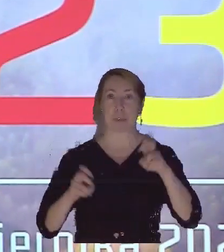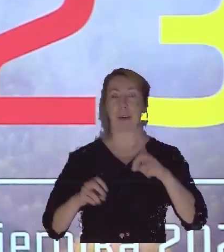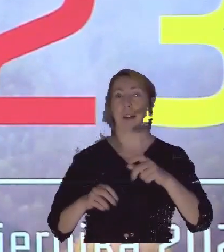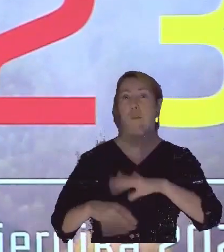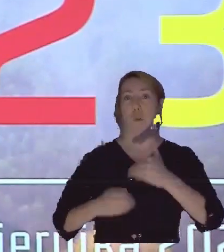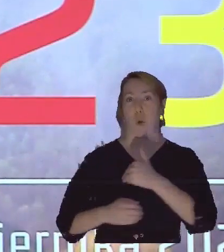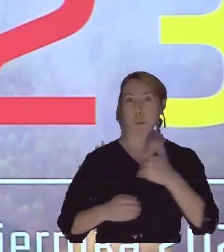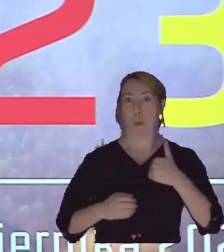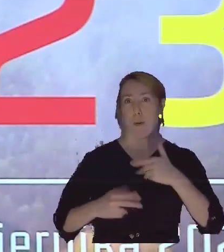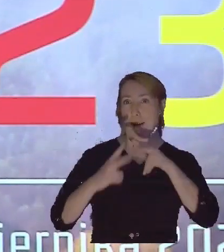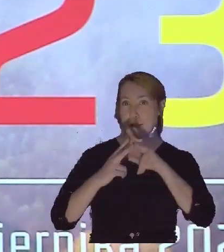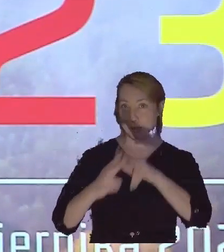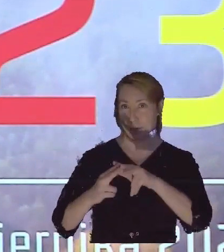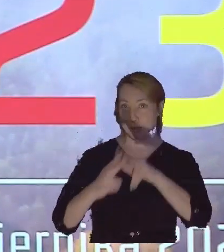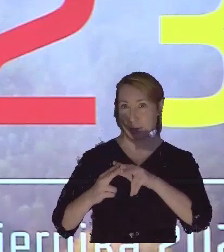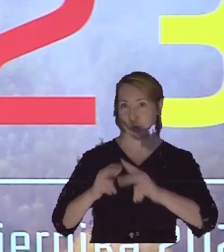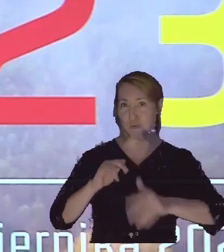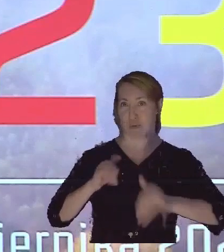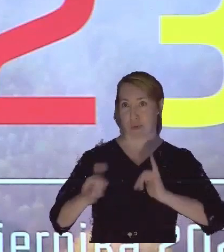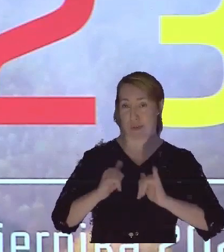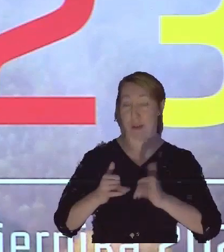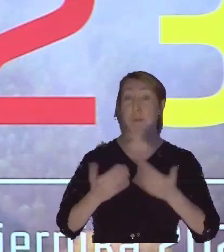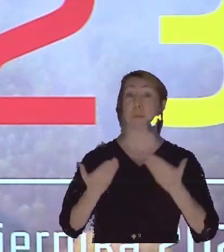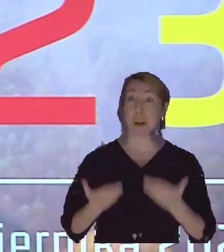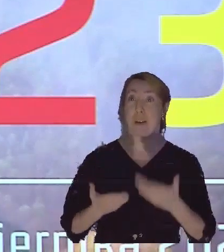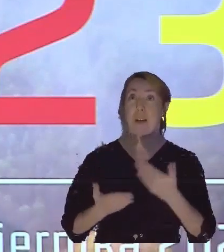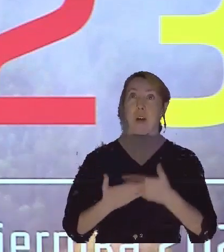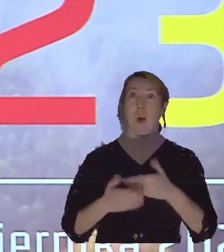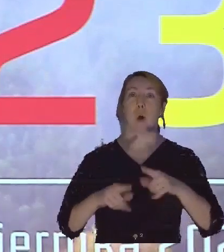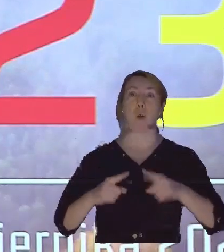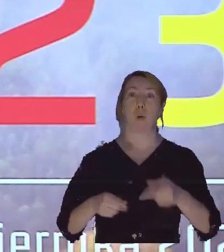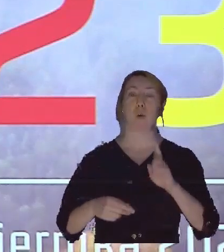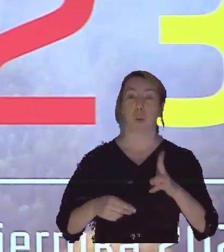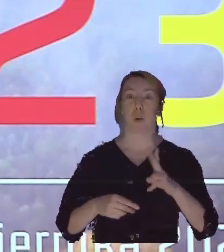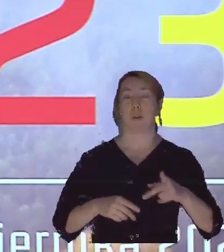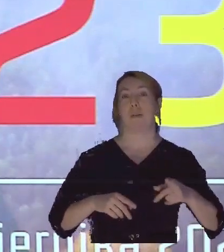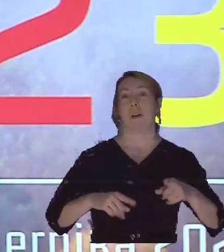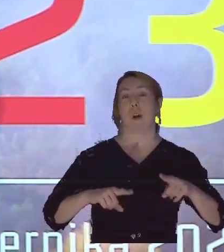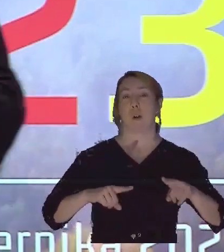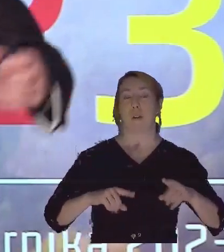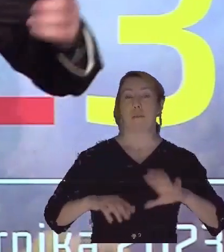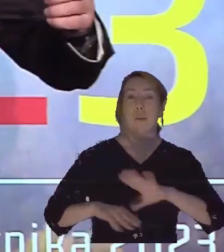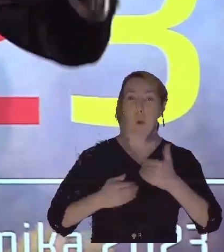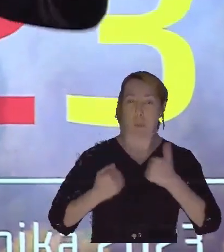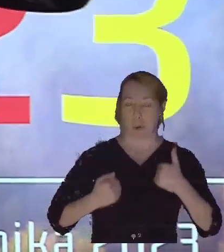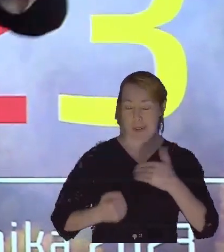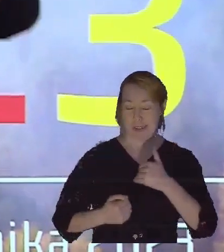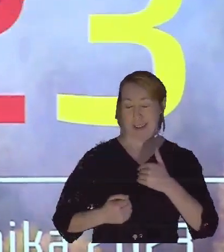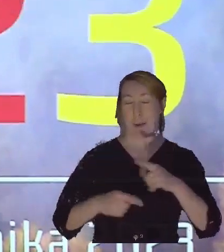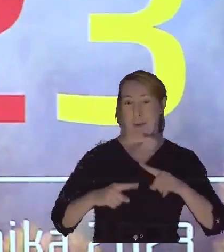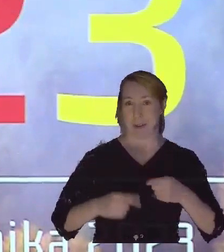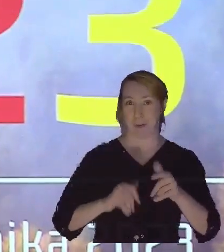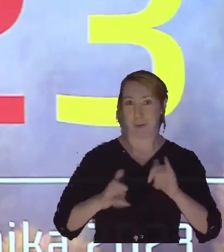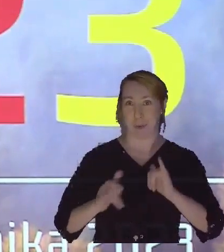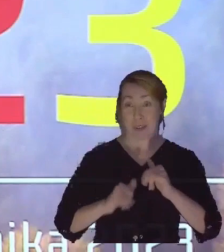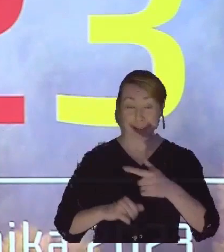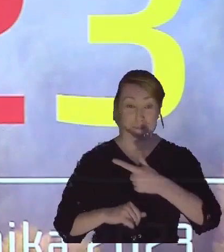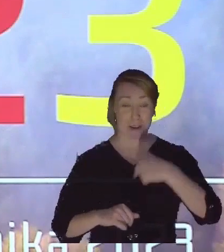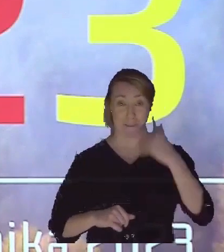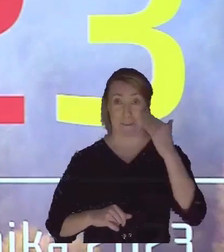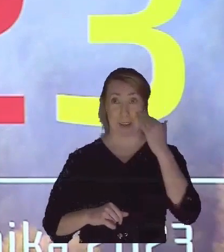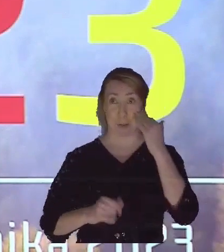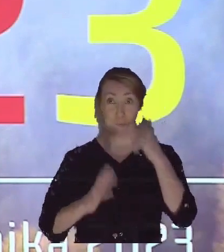Ofensywa Turystyczna, bo organizuje ją Wielkopolska Organizacja Turystyczna i my wiemy o tym i